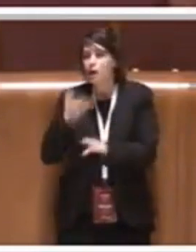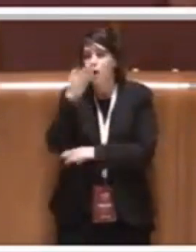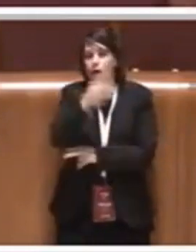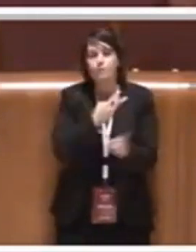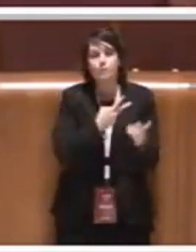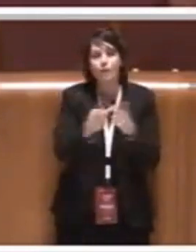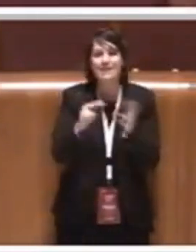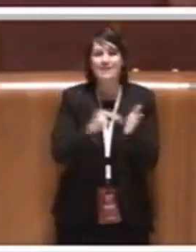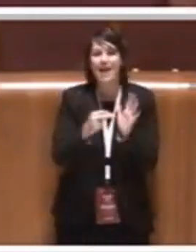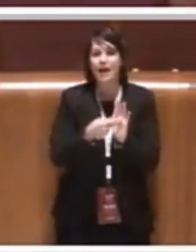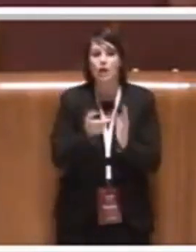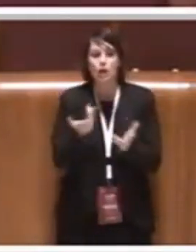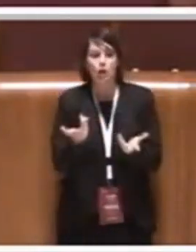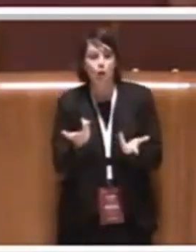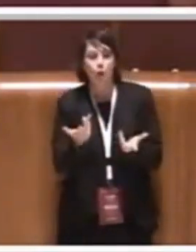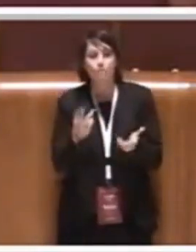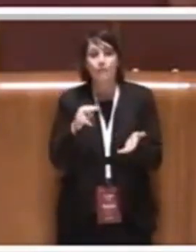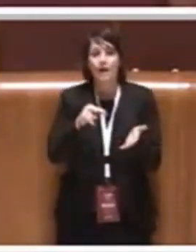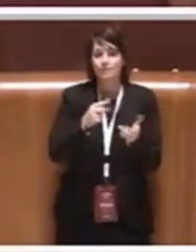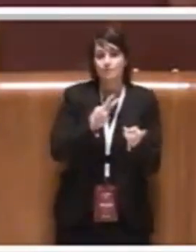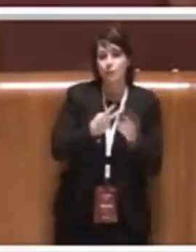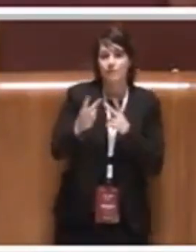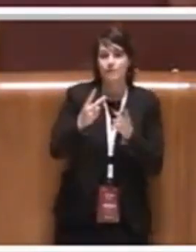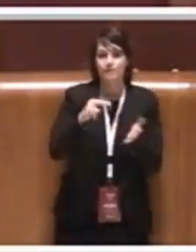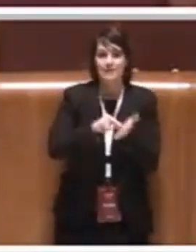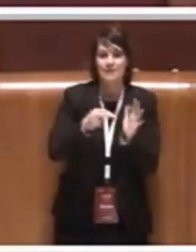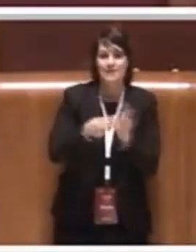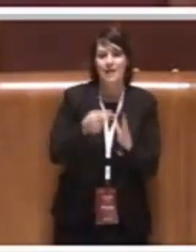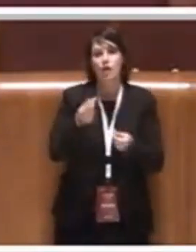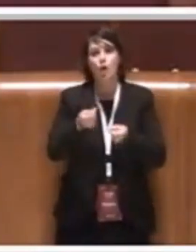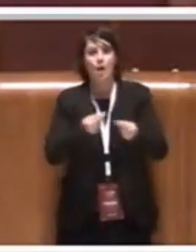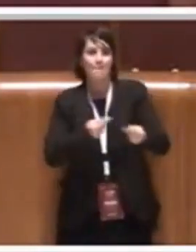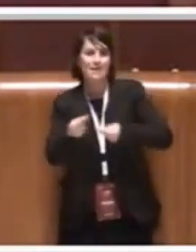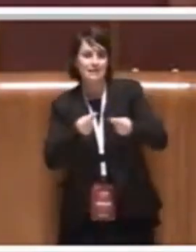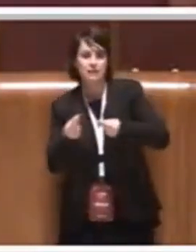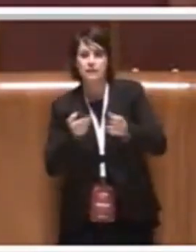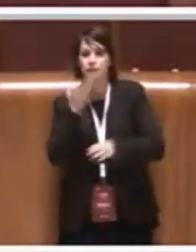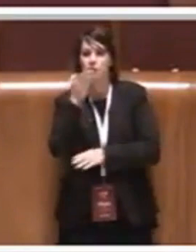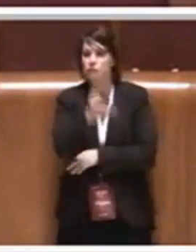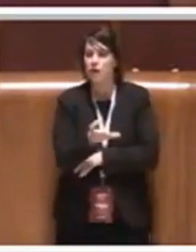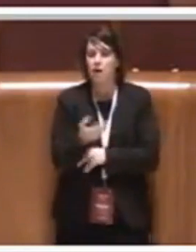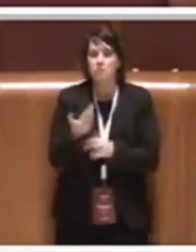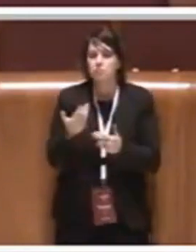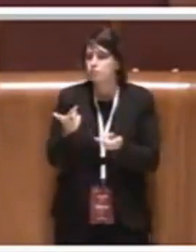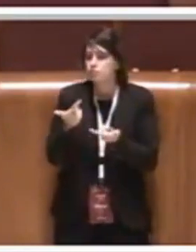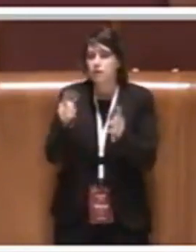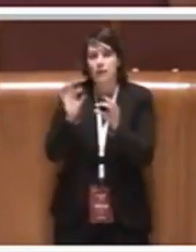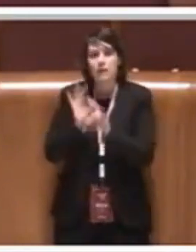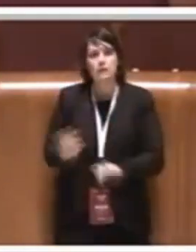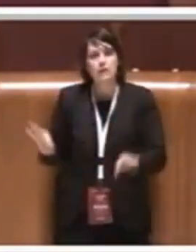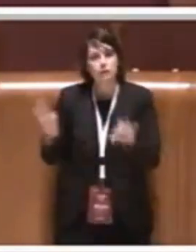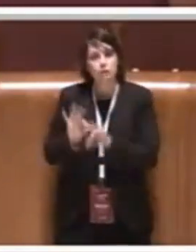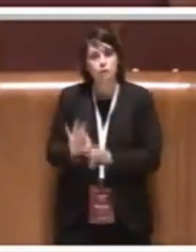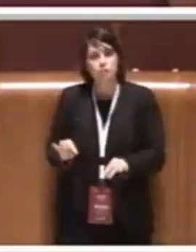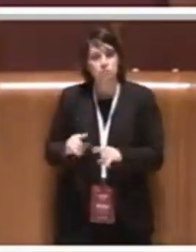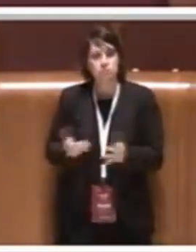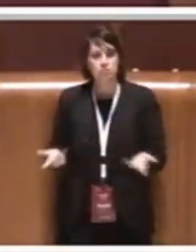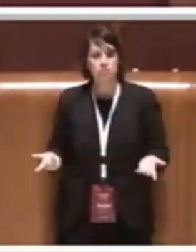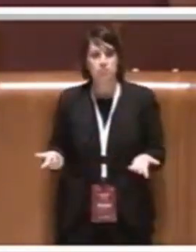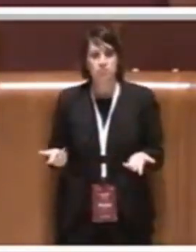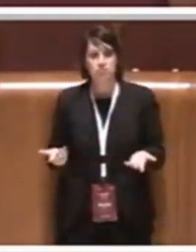collaudo tecnico-amministrativo di queste opere per far sì che poi vengano acquisite al patrimonio pubblico. Siccome noi